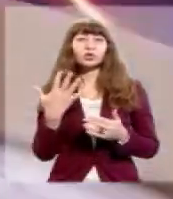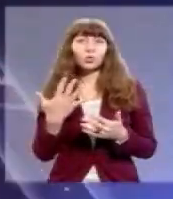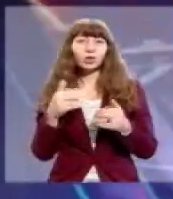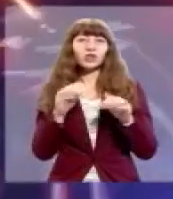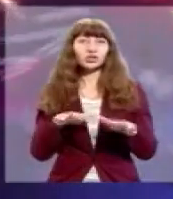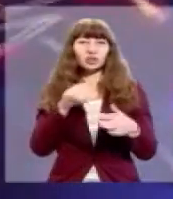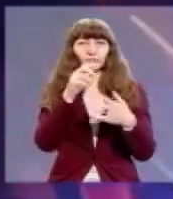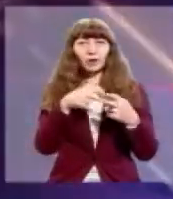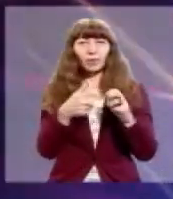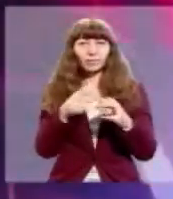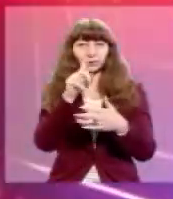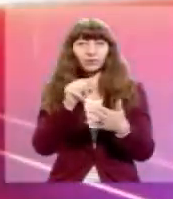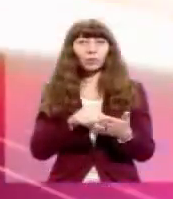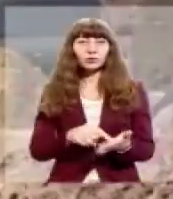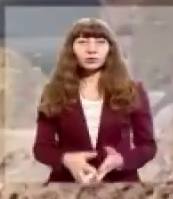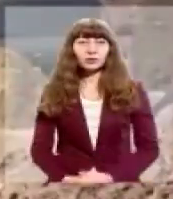тапты.